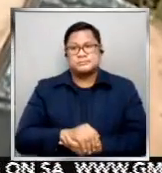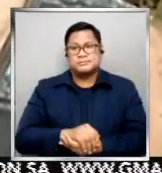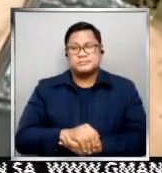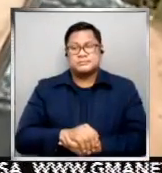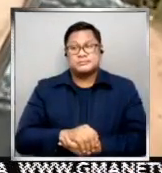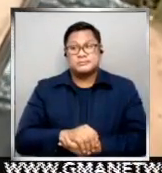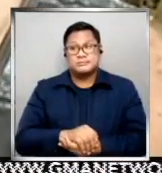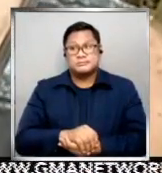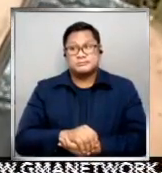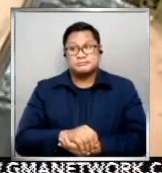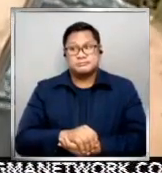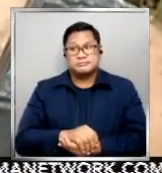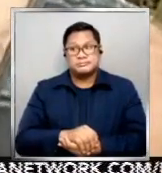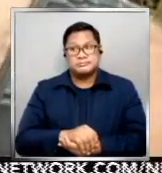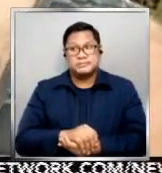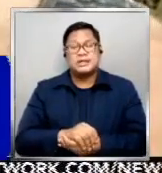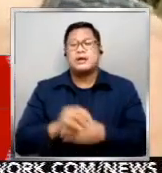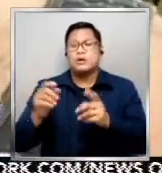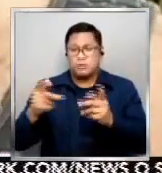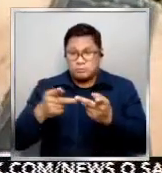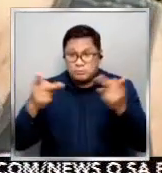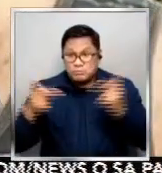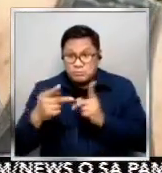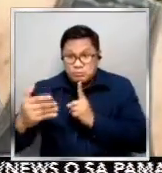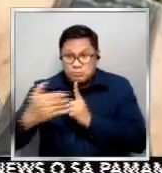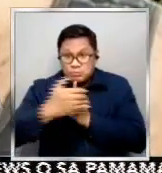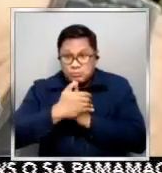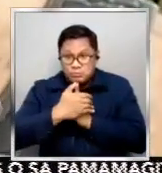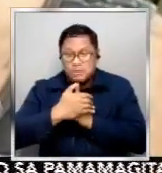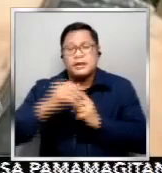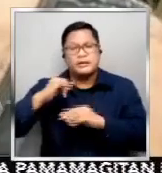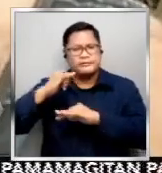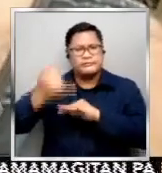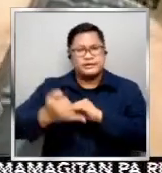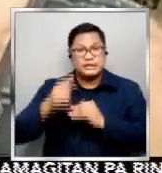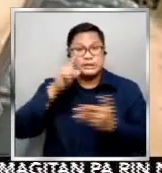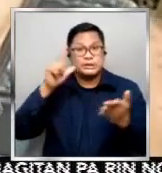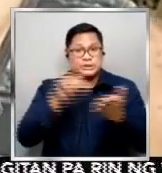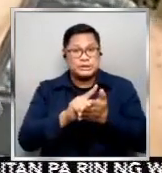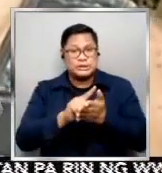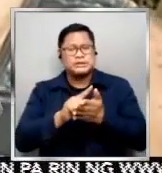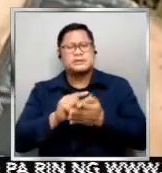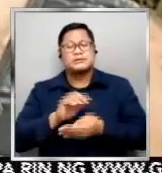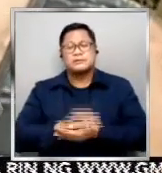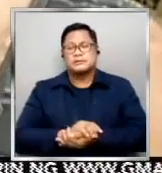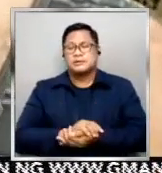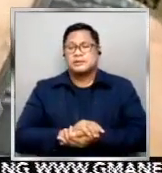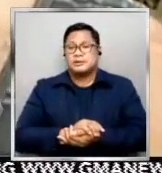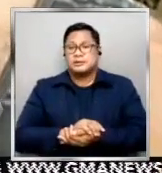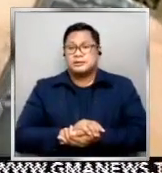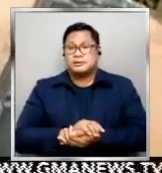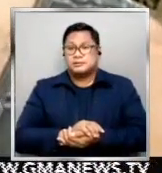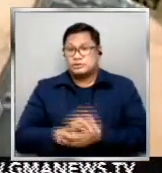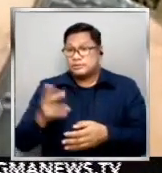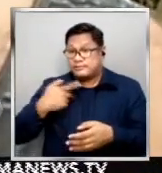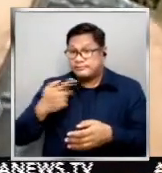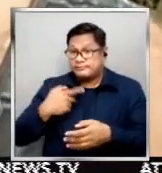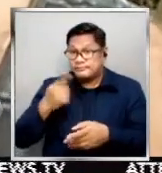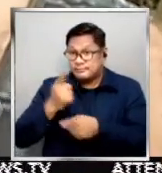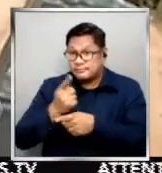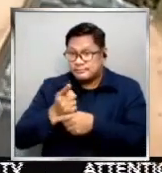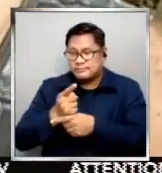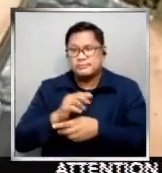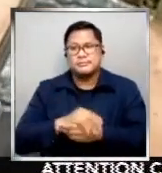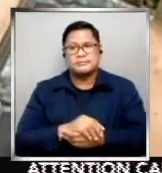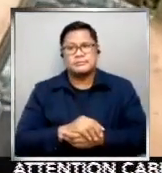a quarantine place and an invitation letter, I think. Yeah. So there's no problem with that? No. It's